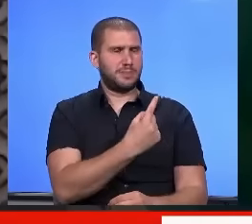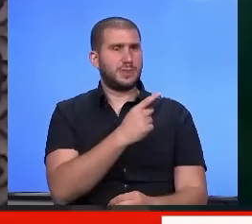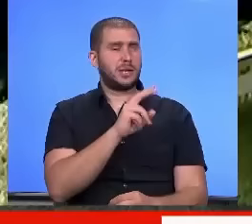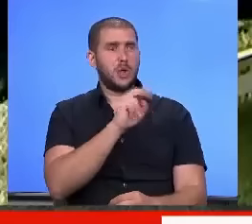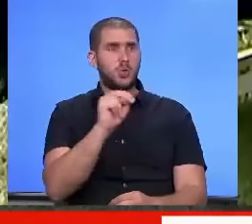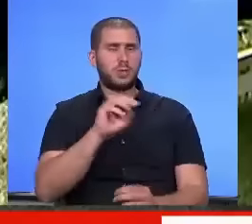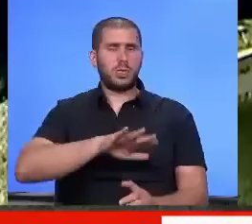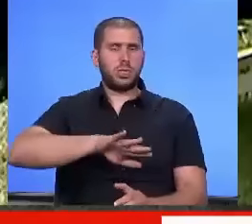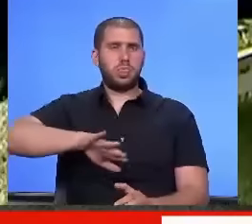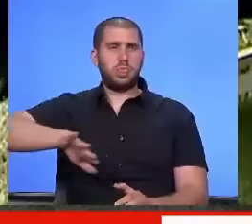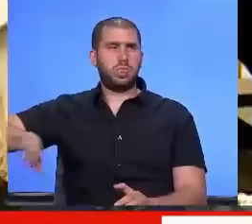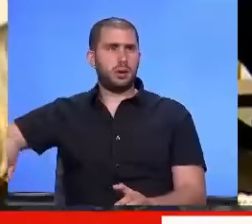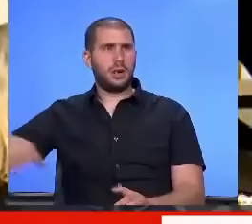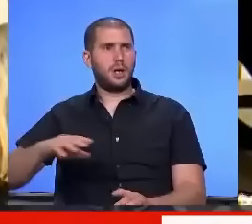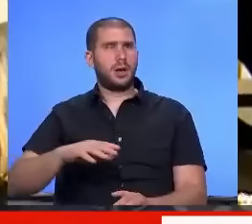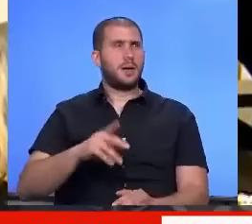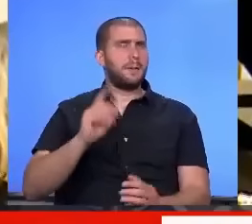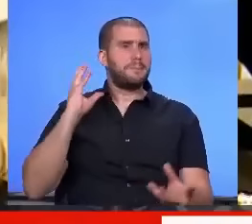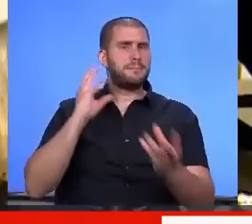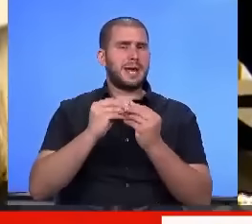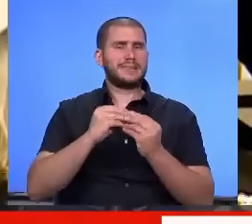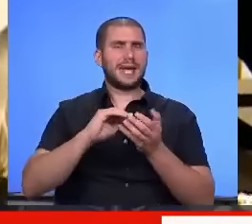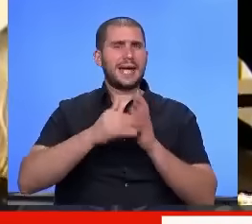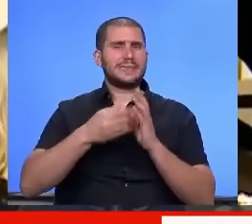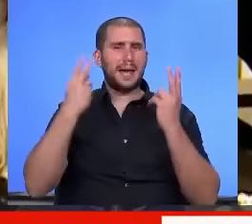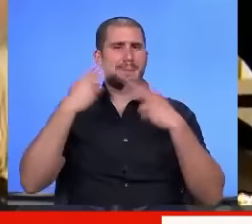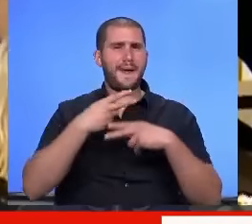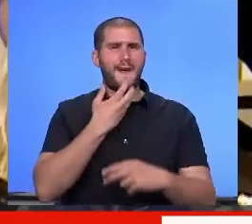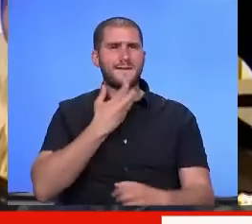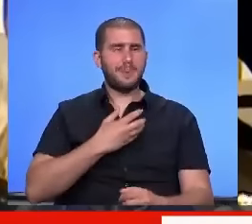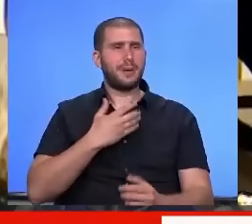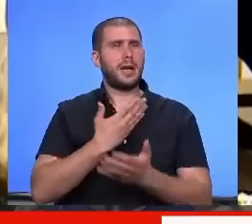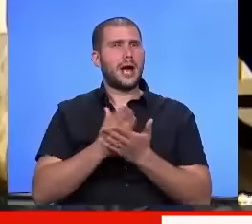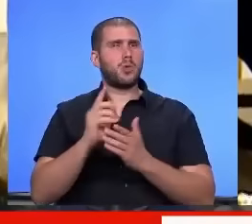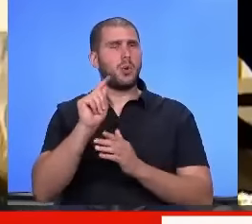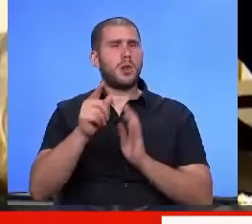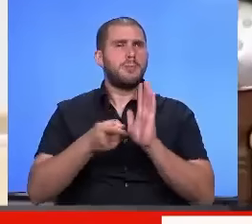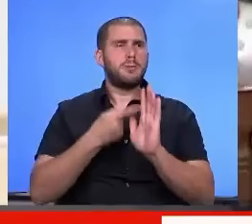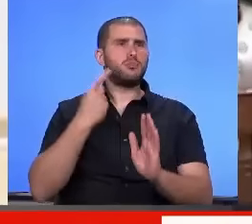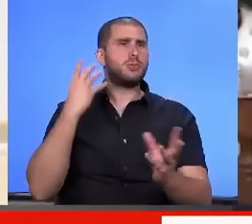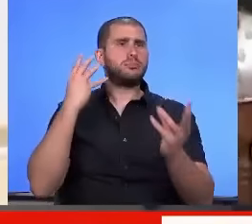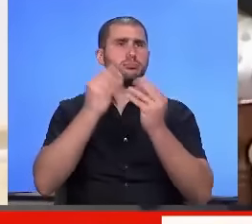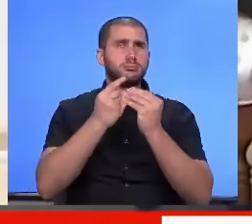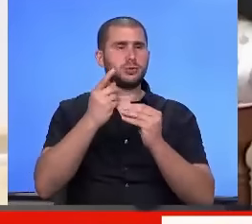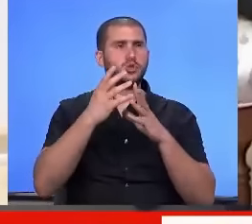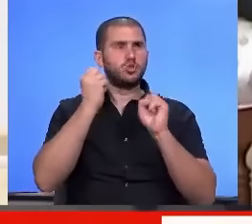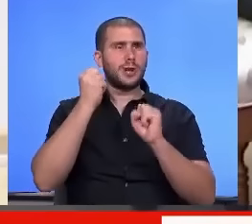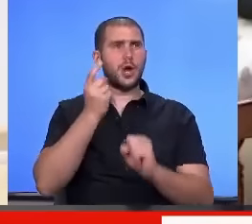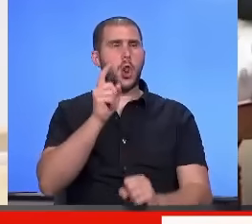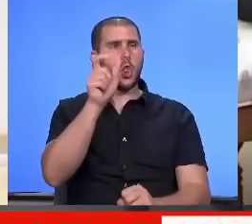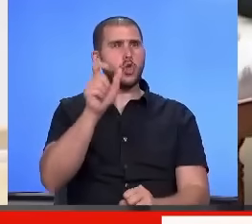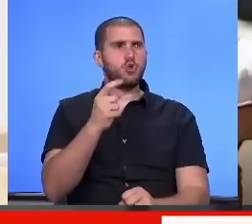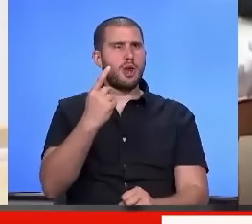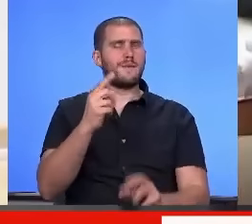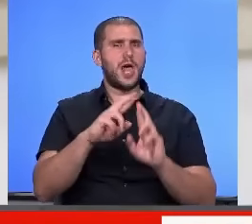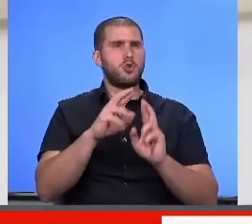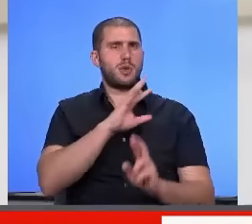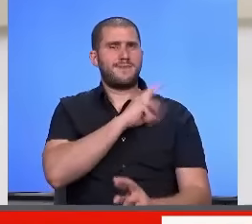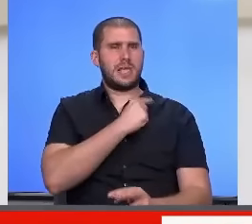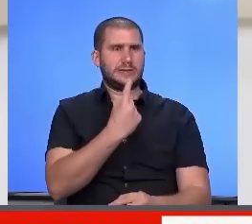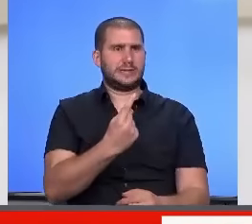שסוגייתם נדחקה עוד ועוד הצידה מאז הסכמי אברהם, והחליטו לשלוח לראשונה אי פעם שגריר שאינו תושב לרשות